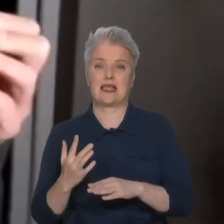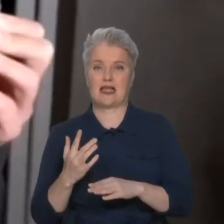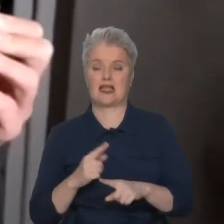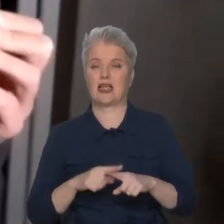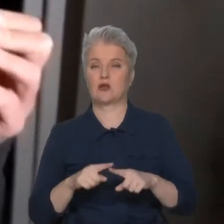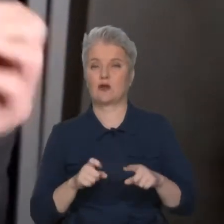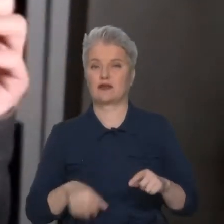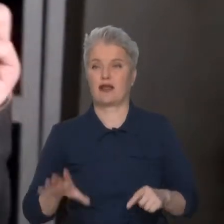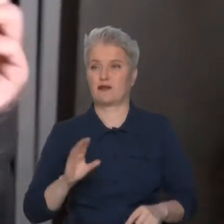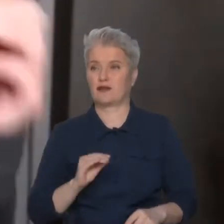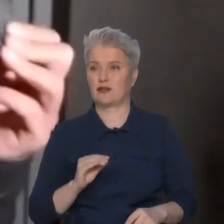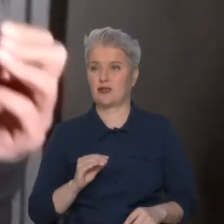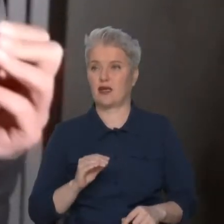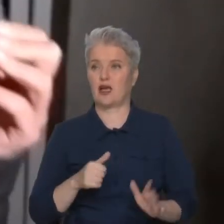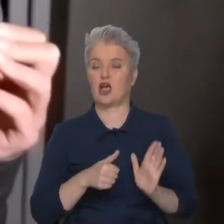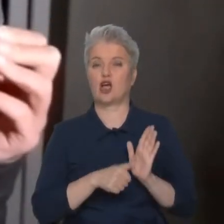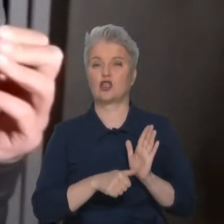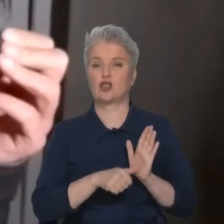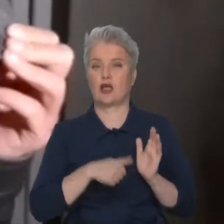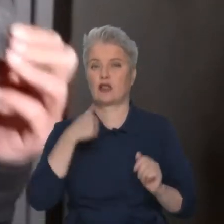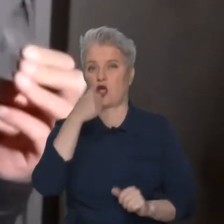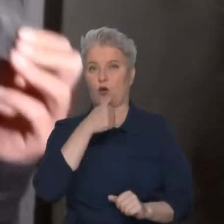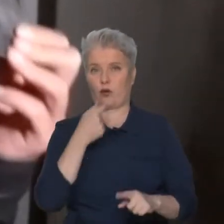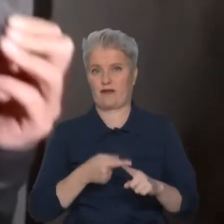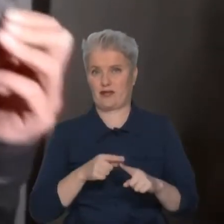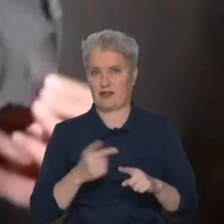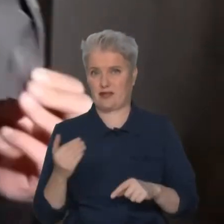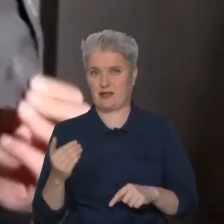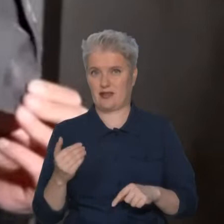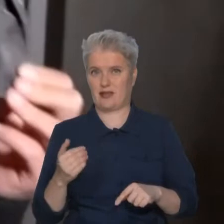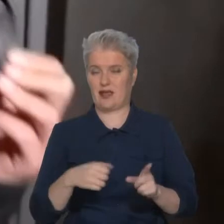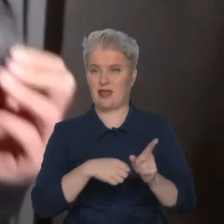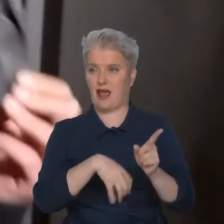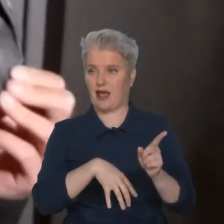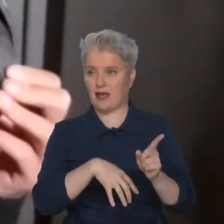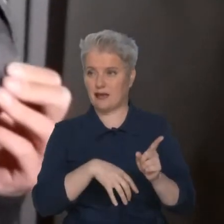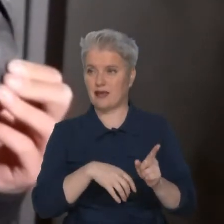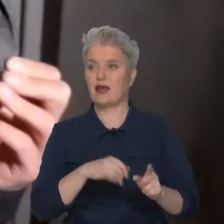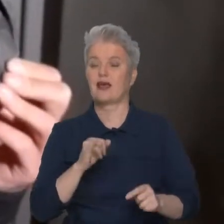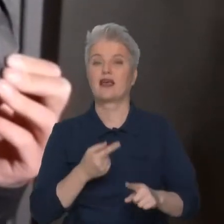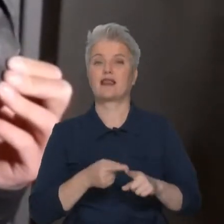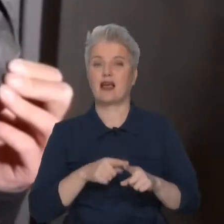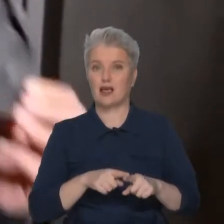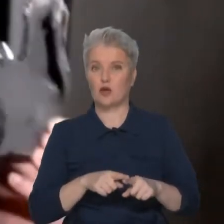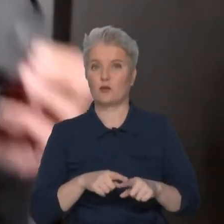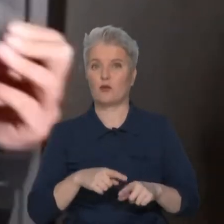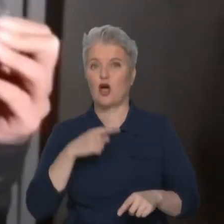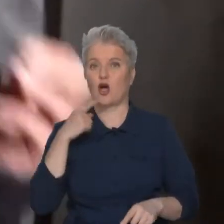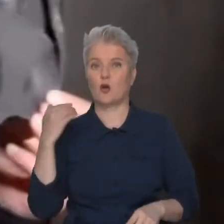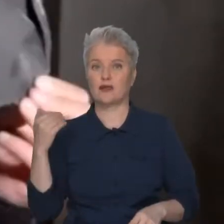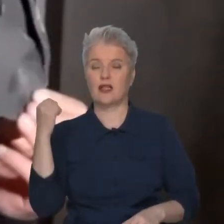Скоріш за все, років 60 цій ракеті. І саме такими росіяни обстрілюють місто